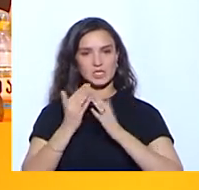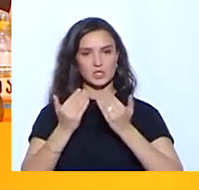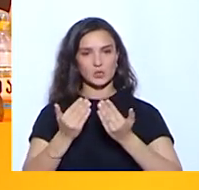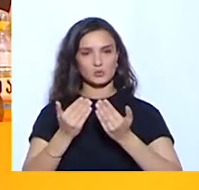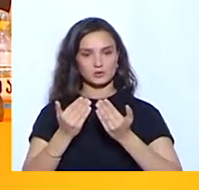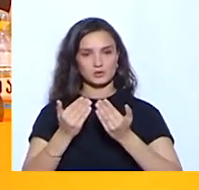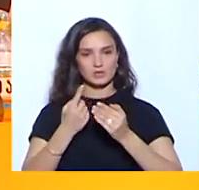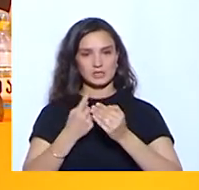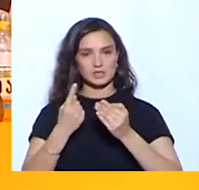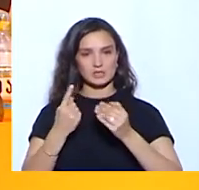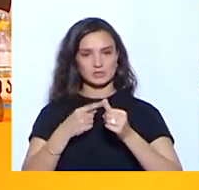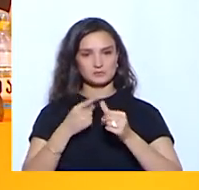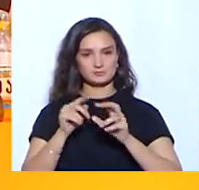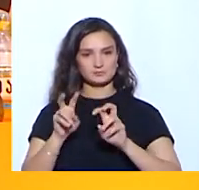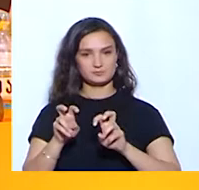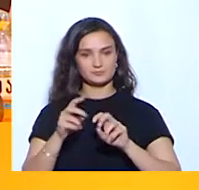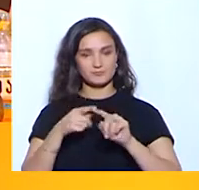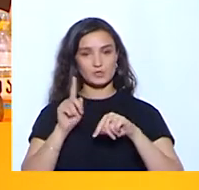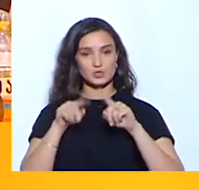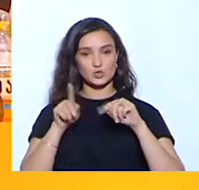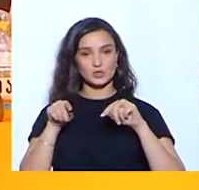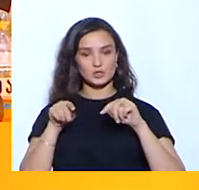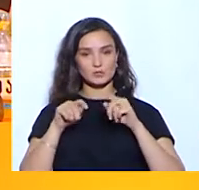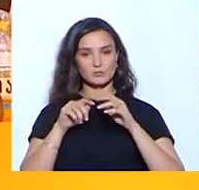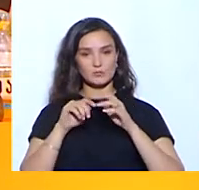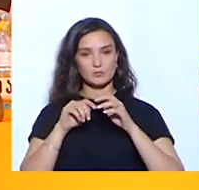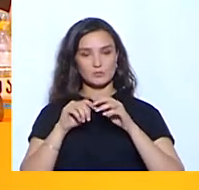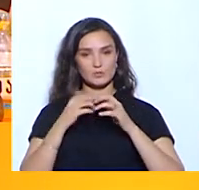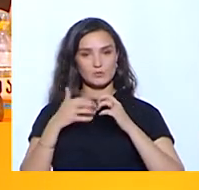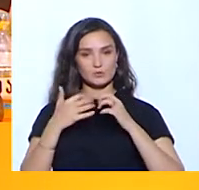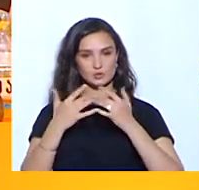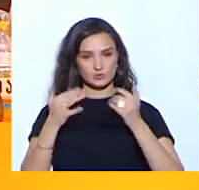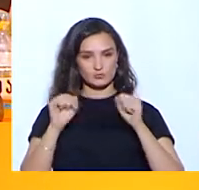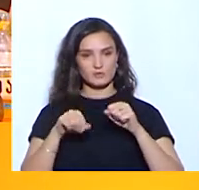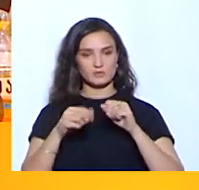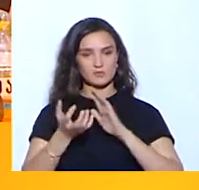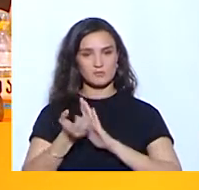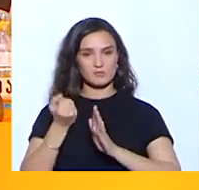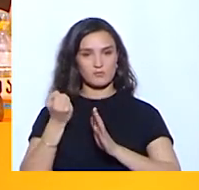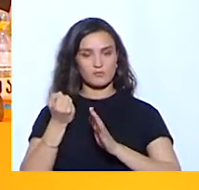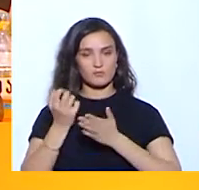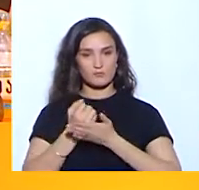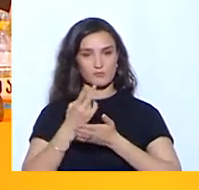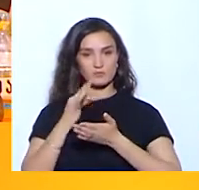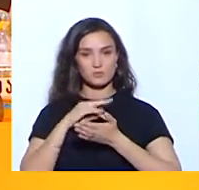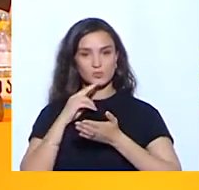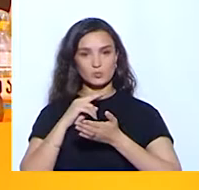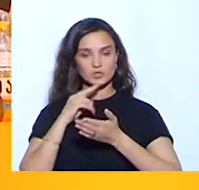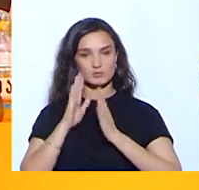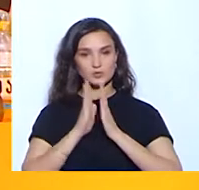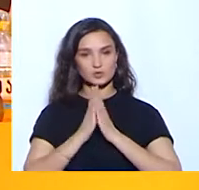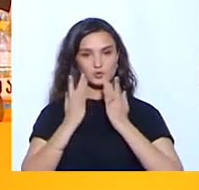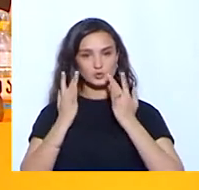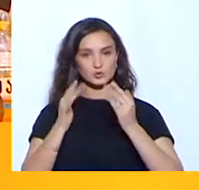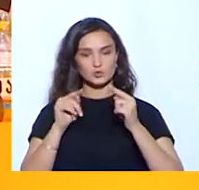ბოჭკოს ერთ-ერთი სახეც, იმიტომ რომ ზოგიერთი სახის ბოსტნეულში შეიძლება ვიპოვოთ, მაგრამ მე განსაკუთრებით ყურადღებას